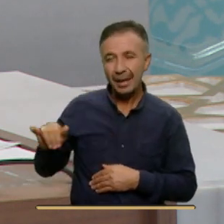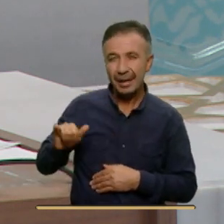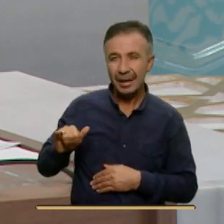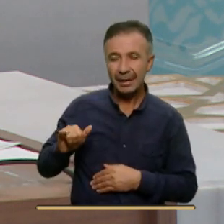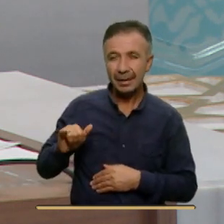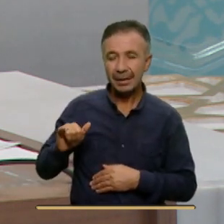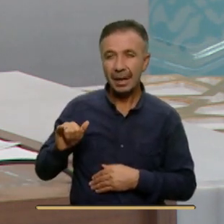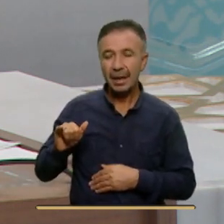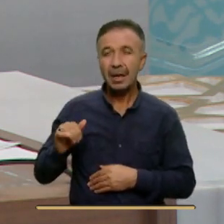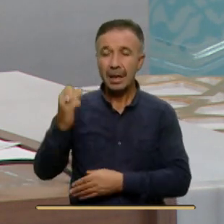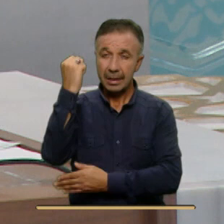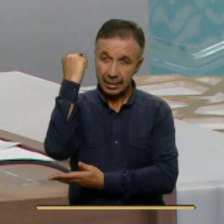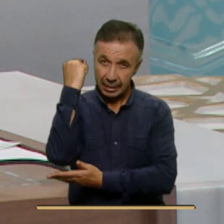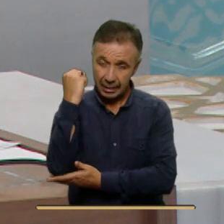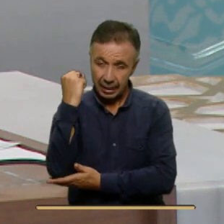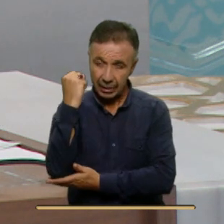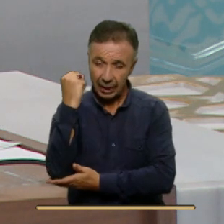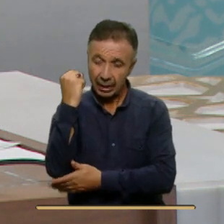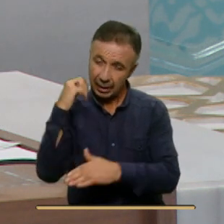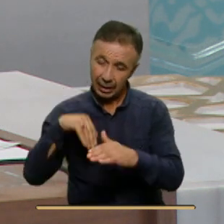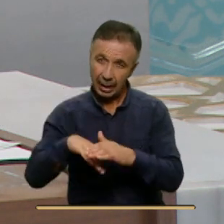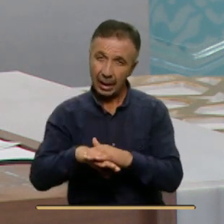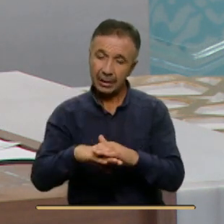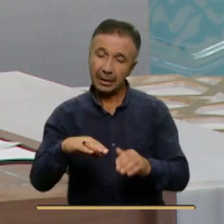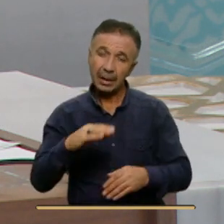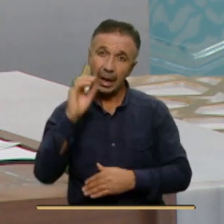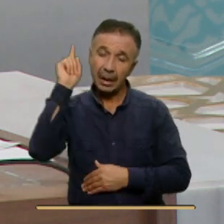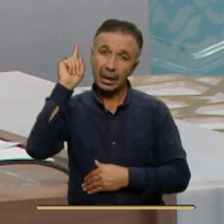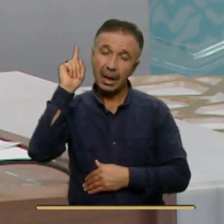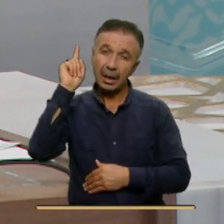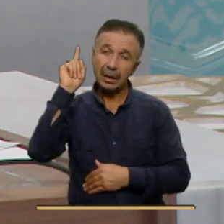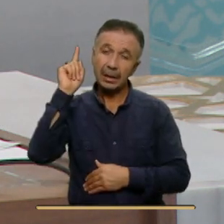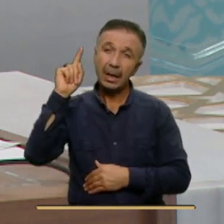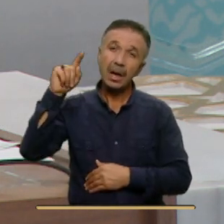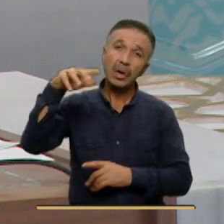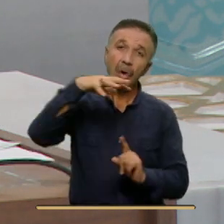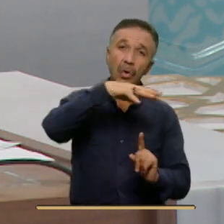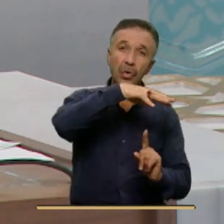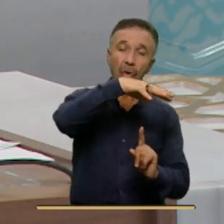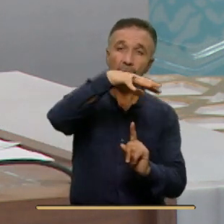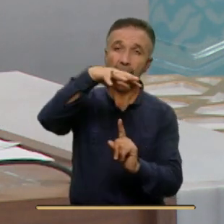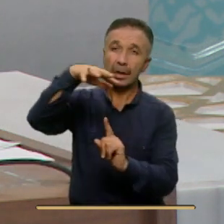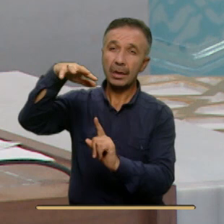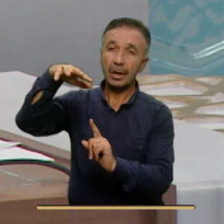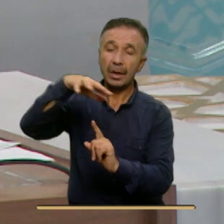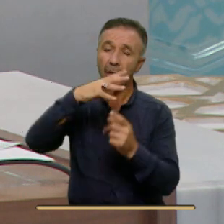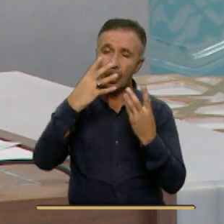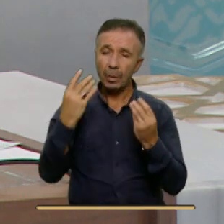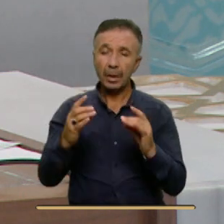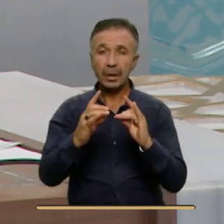sancağı dibinde ve Rabbimizin arşının gölgesinde olmayı, sıratı geçmeyi,